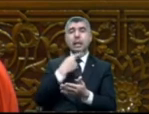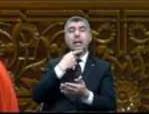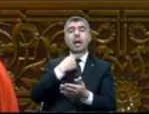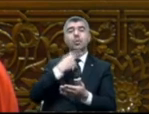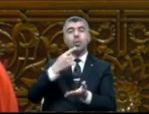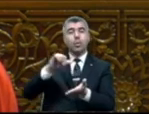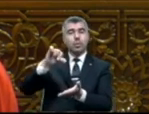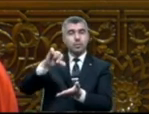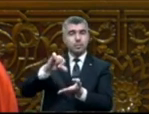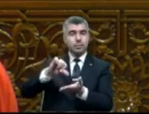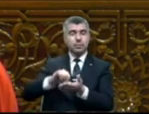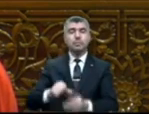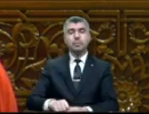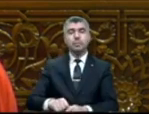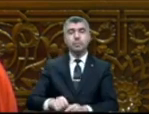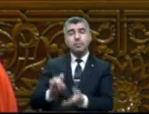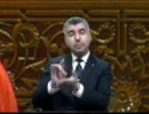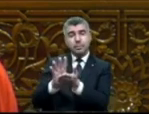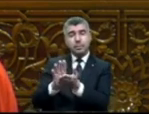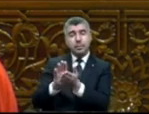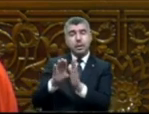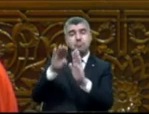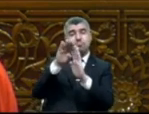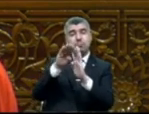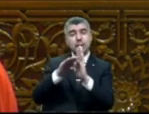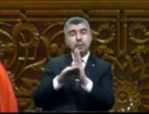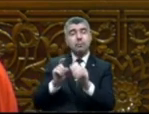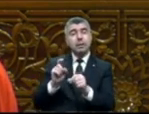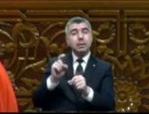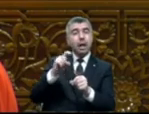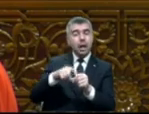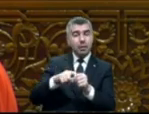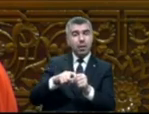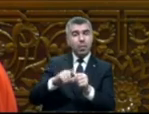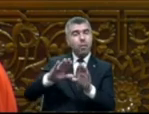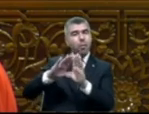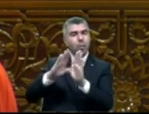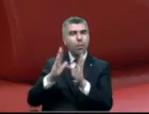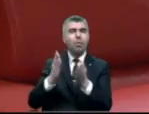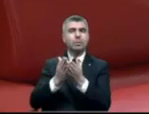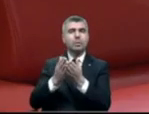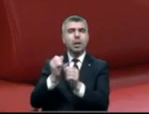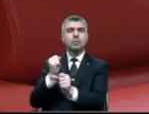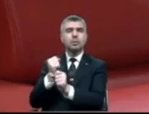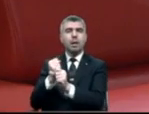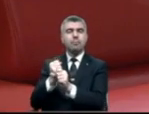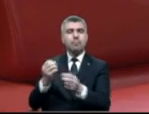بالناظور، تم طرد أعضاء المكتب النقابي وبعده جميع المستخدمين،